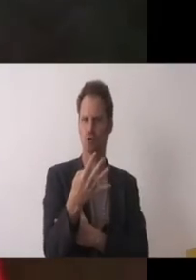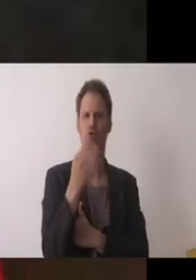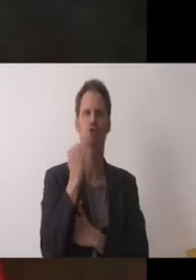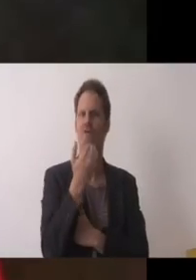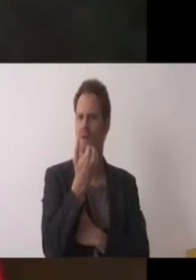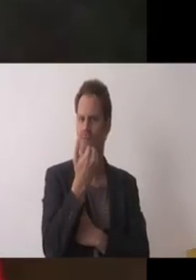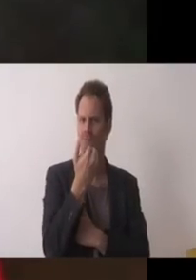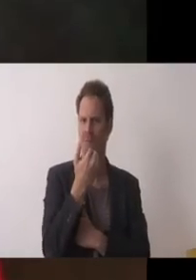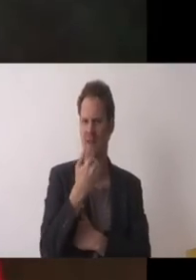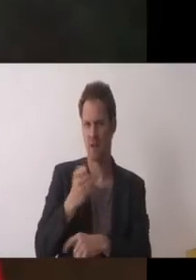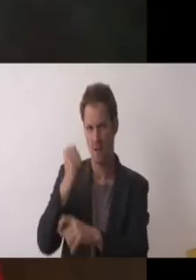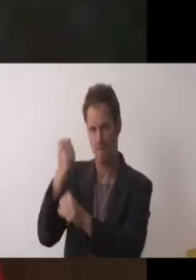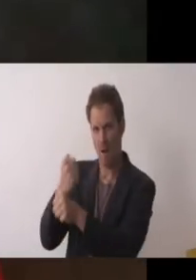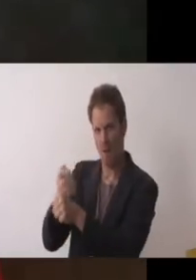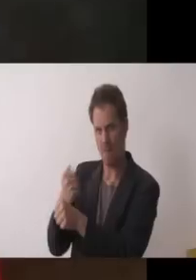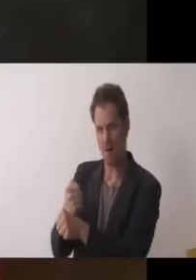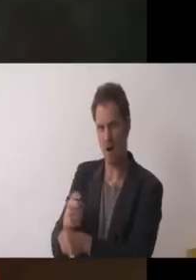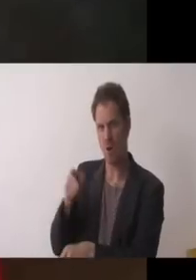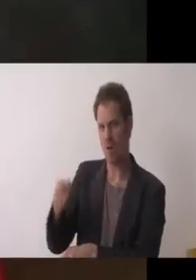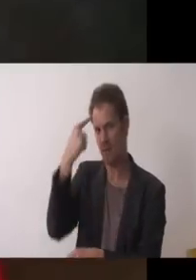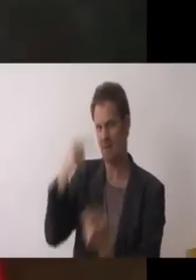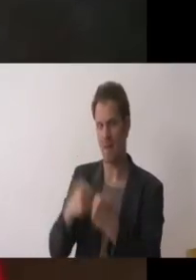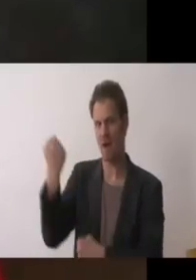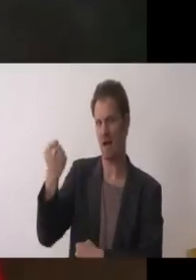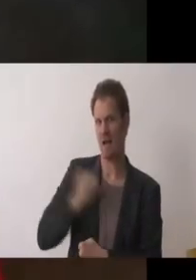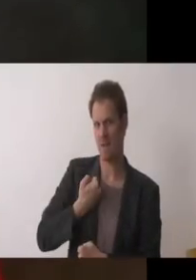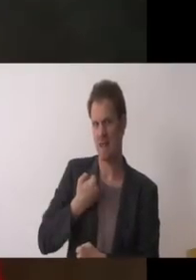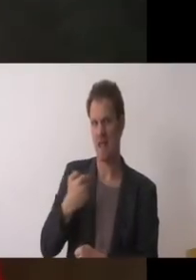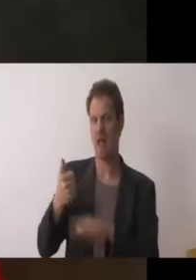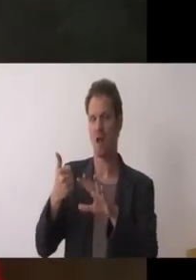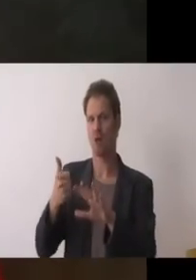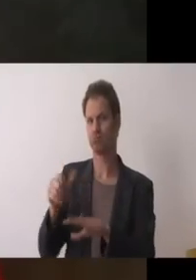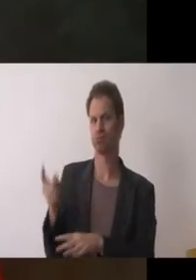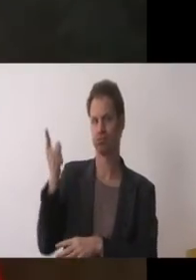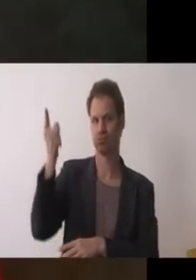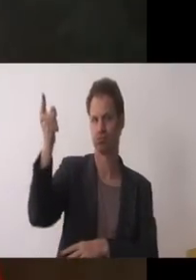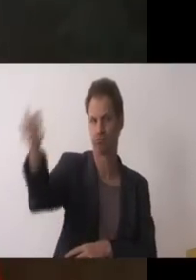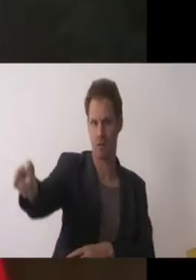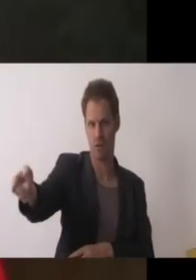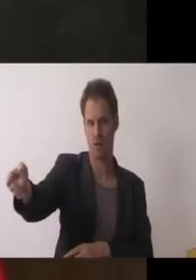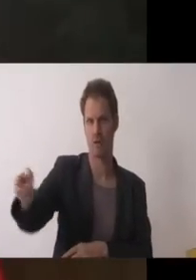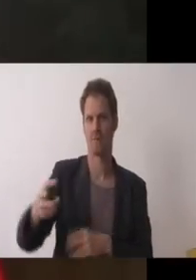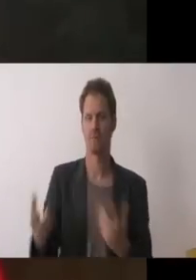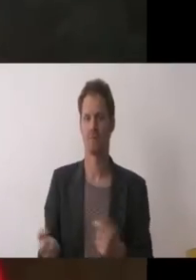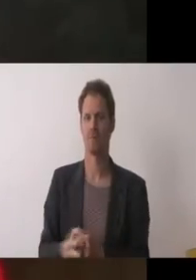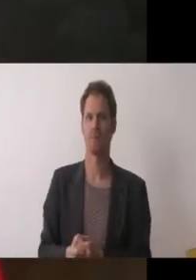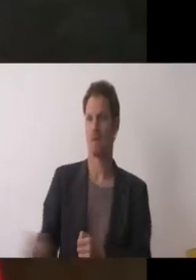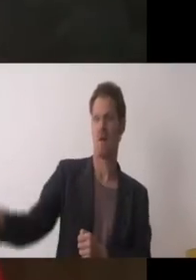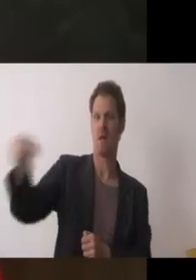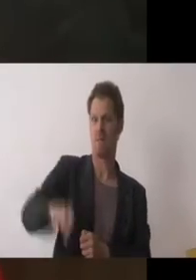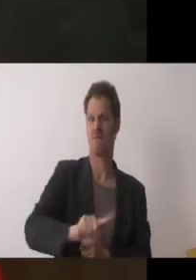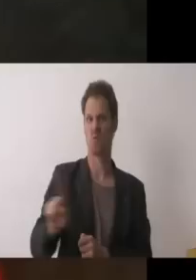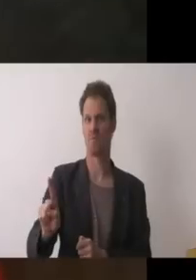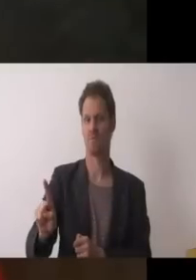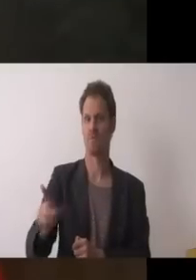cette organisation depuis 1983, est condamné 6 fois à la réclusion criminelle et perpétuité, assorti d'une peine de sûreté de 25 ans, ne s'est